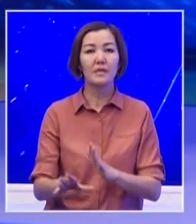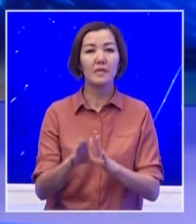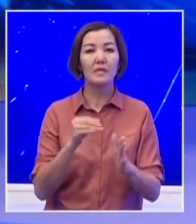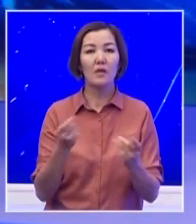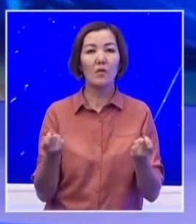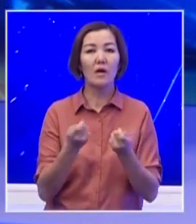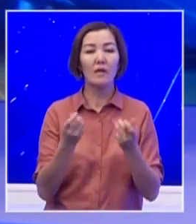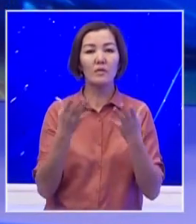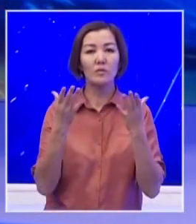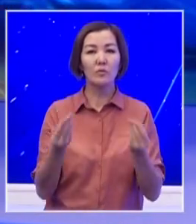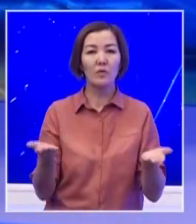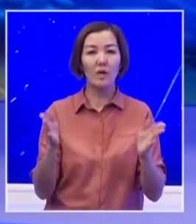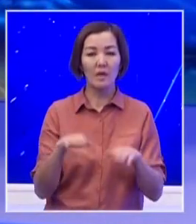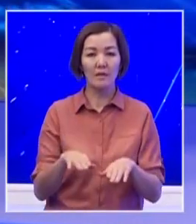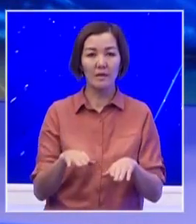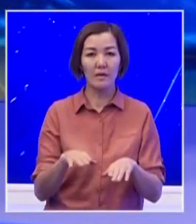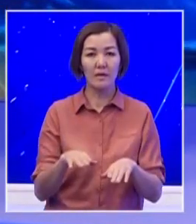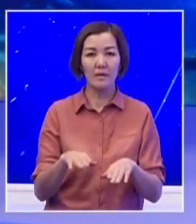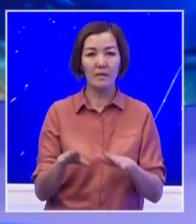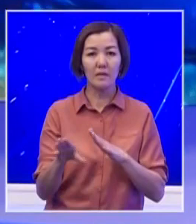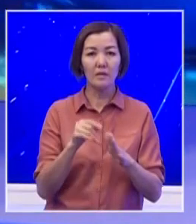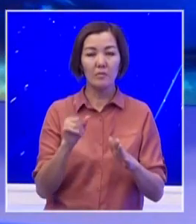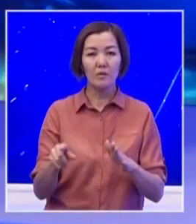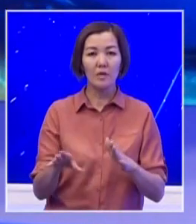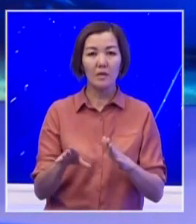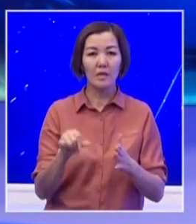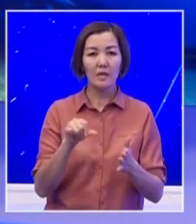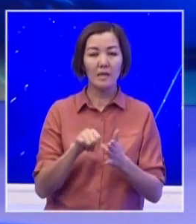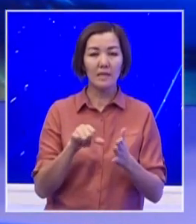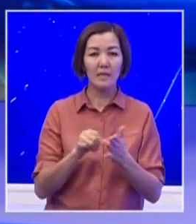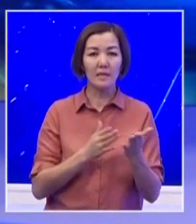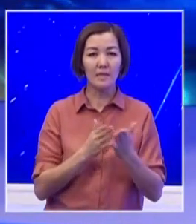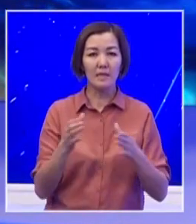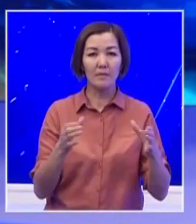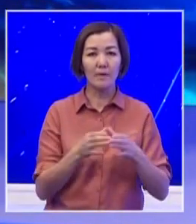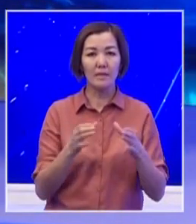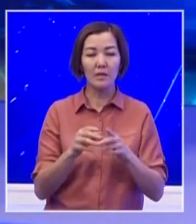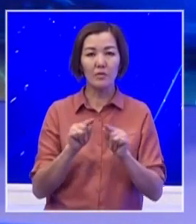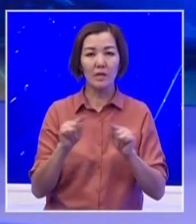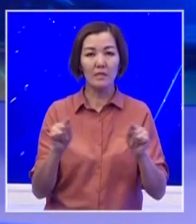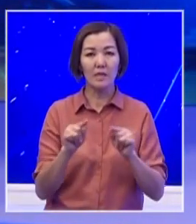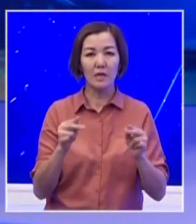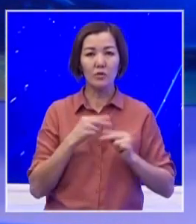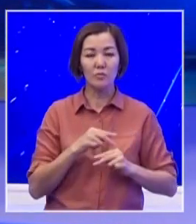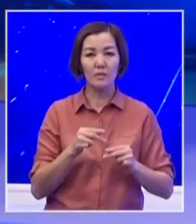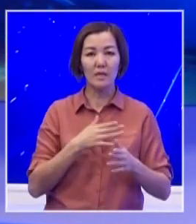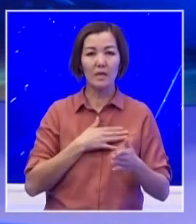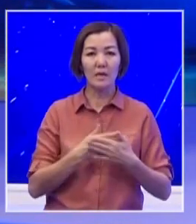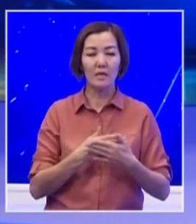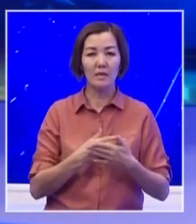Сайлауға санаулы күн қалды. Мәжіліс және мәслихат депутаттары сайлауына қатысатын саяси партиялардың үгіт-насихат жұмыстары